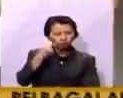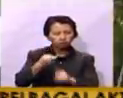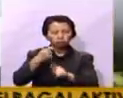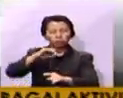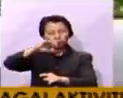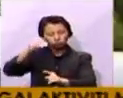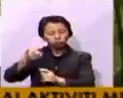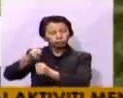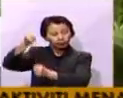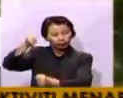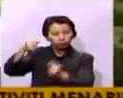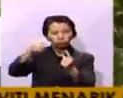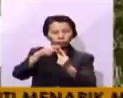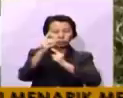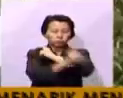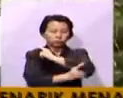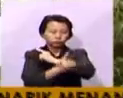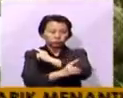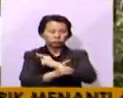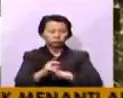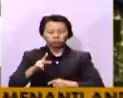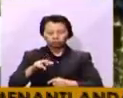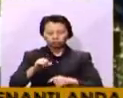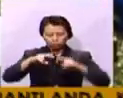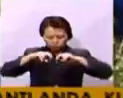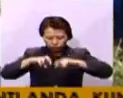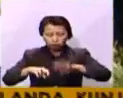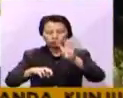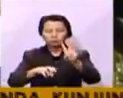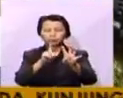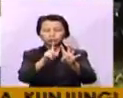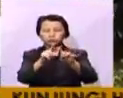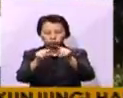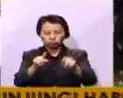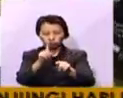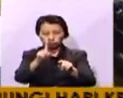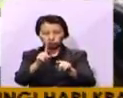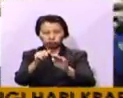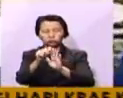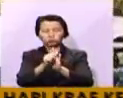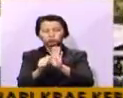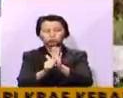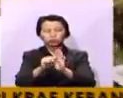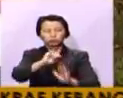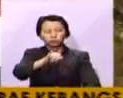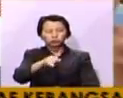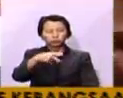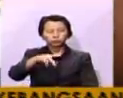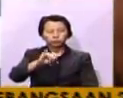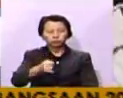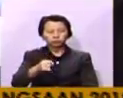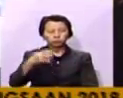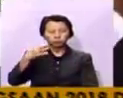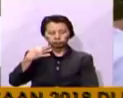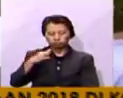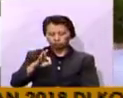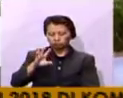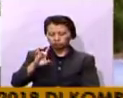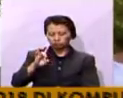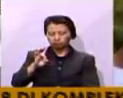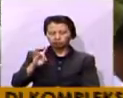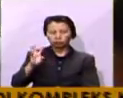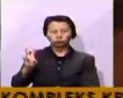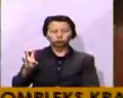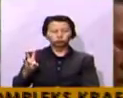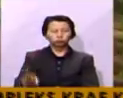Bukit Payung ke Dungun. Kes disiasat di bawah Seksyen 41-1 Akta Pengangkutan Jalan 1987.